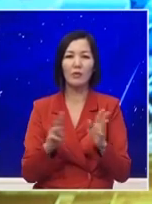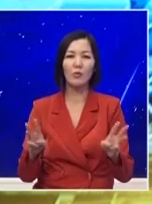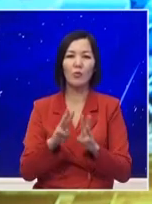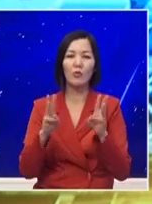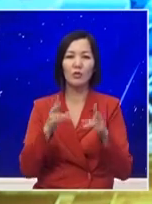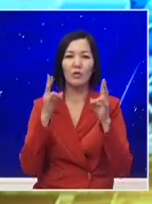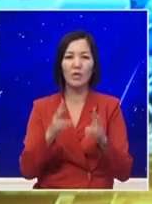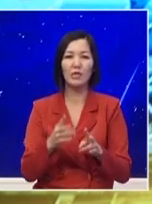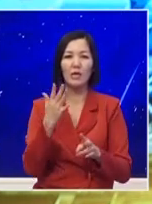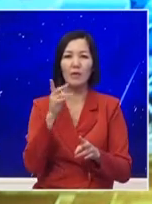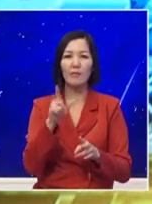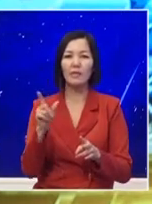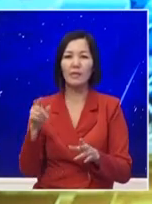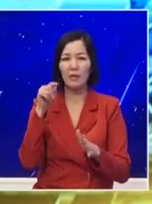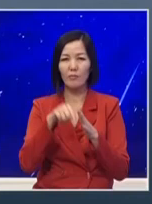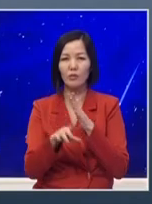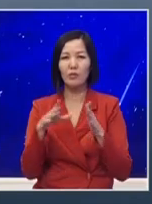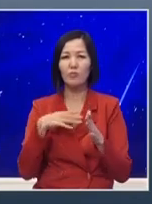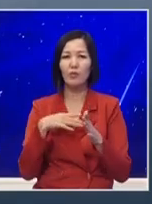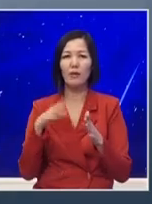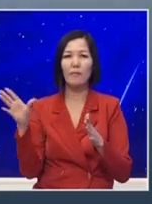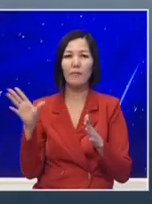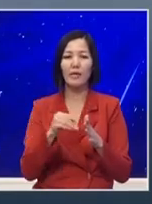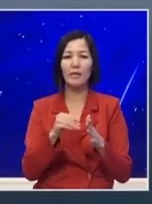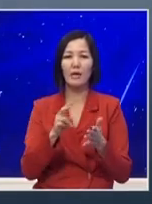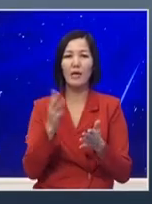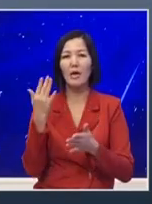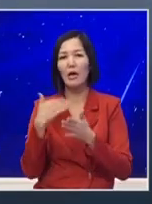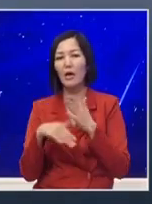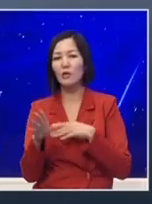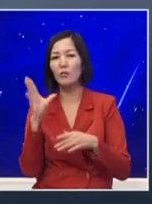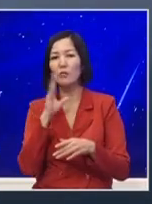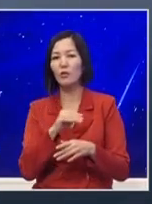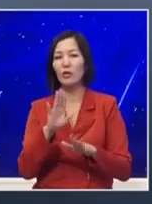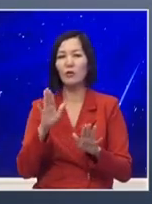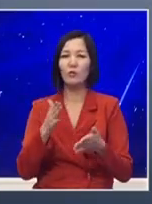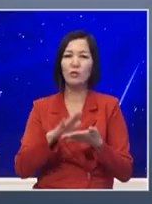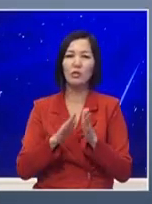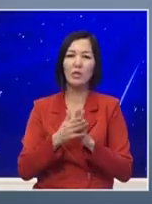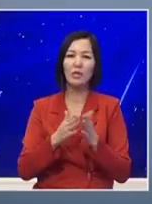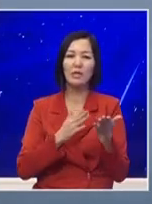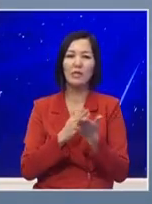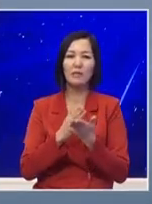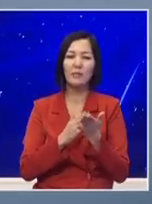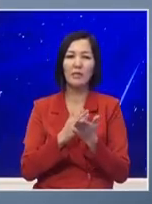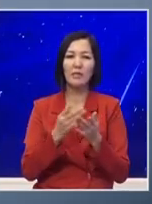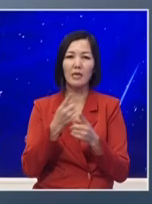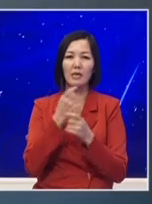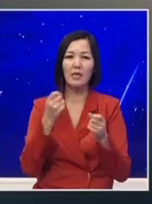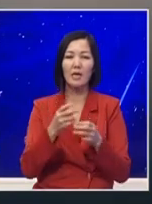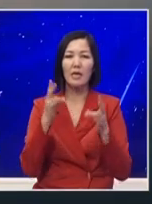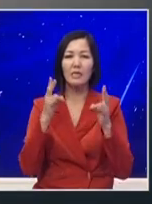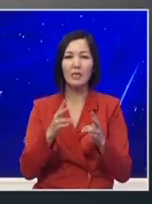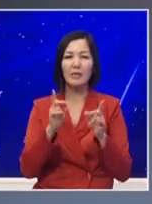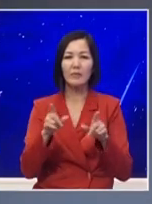кезде автобуста 5 жолаушы болған. Абырой болғанда олар автобустан шығып үлгерген. Төтенше жағдайлар департаменті қызметкерлері ақпаратына сәйкес